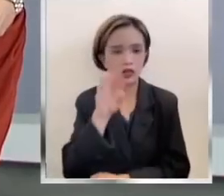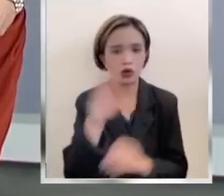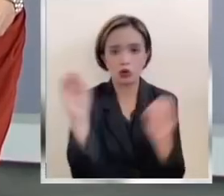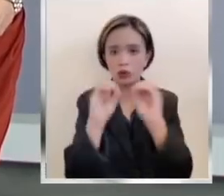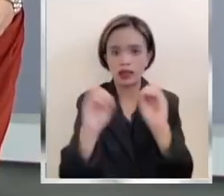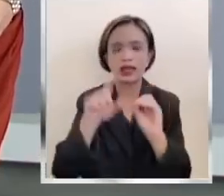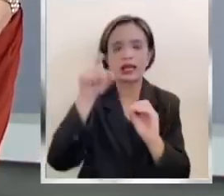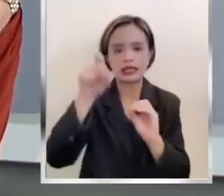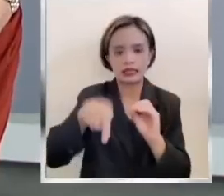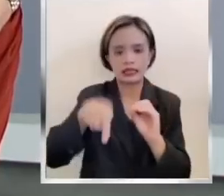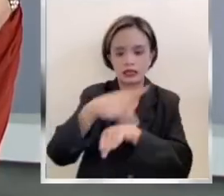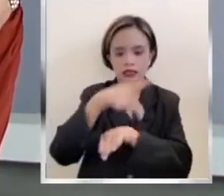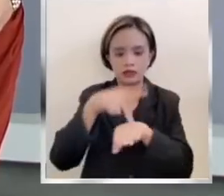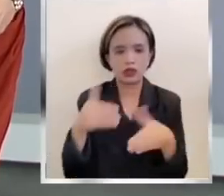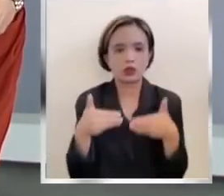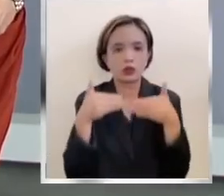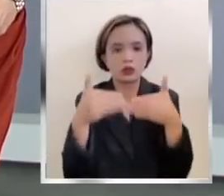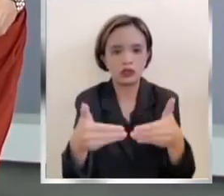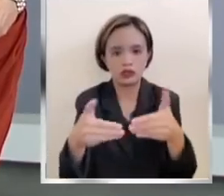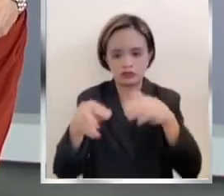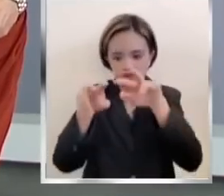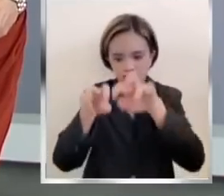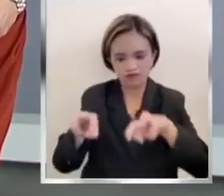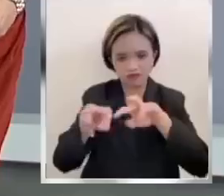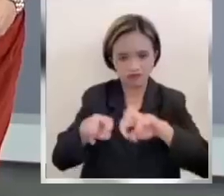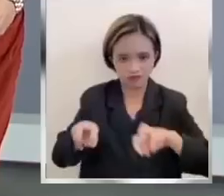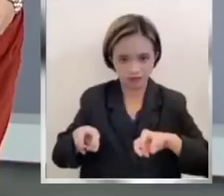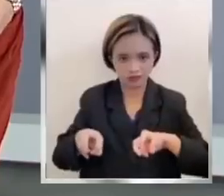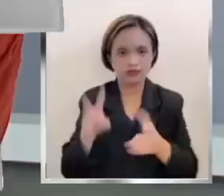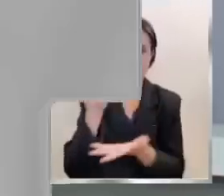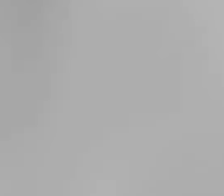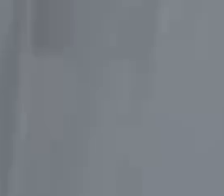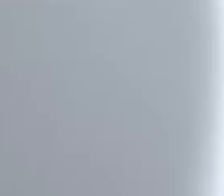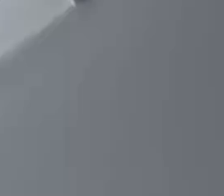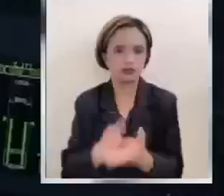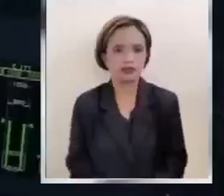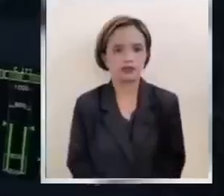Pilipinas ang exploration. Yan ang tinutukan ni Ian Cruz.